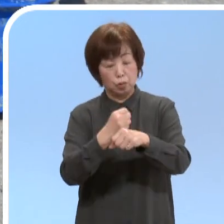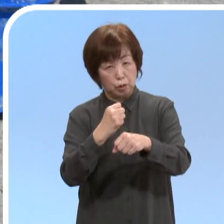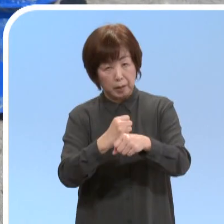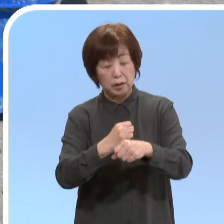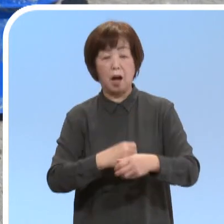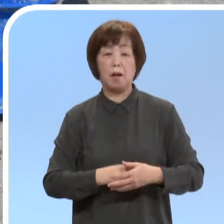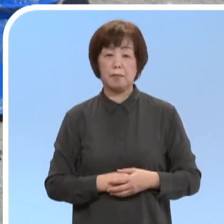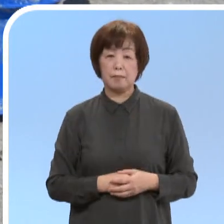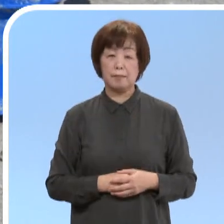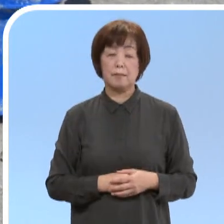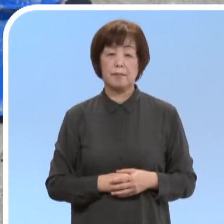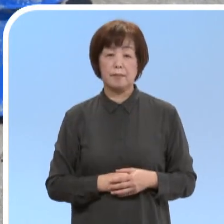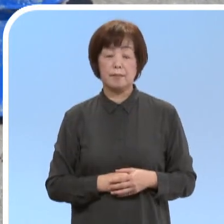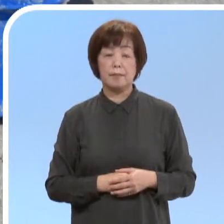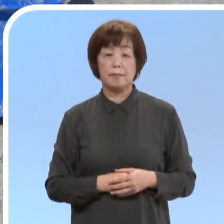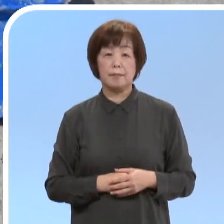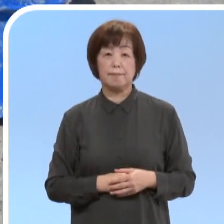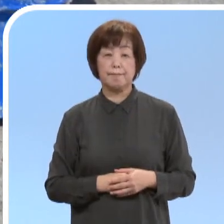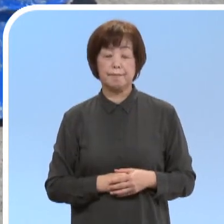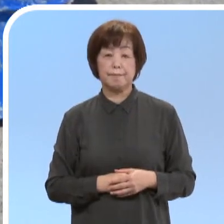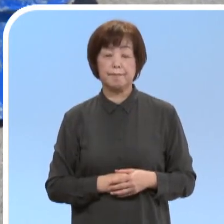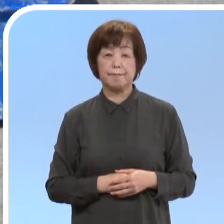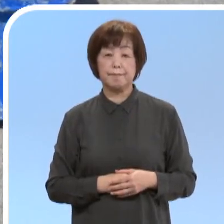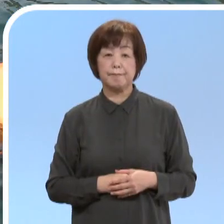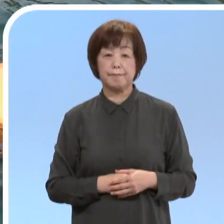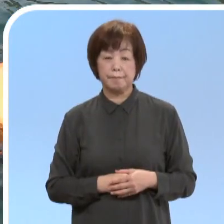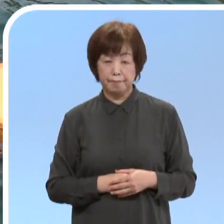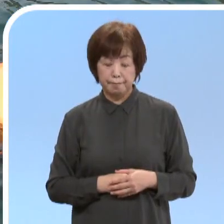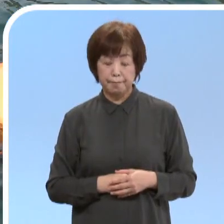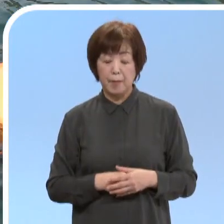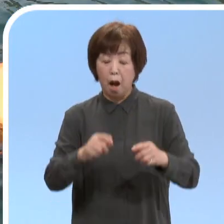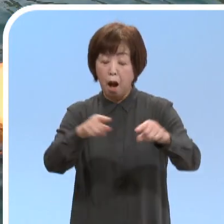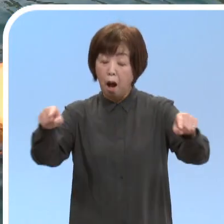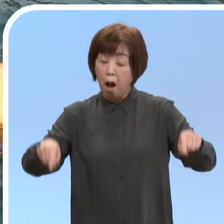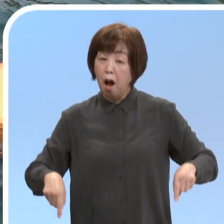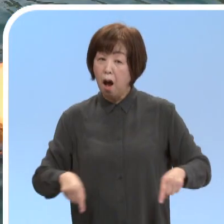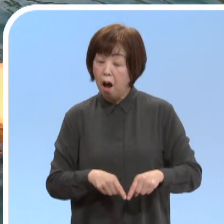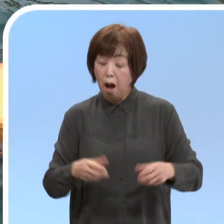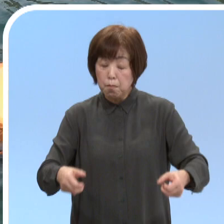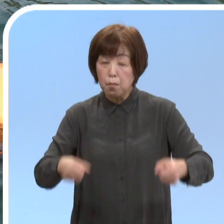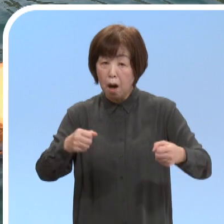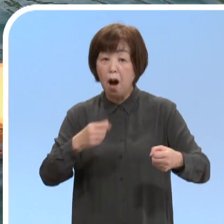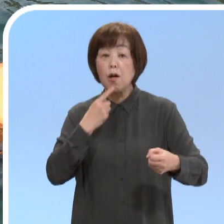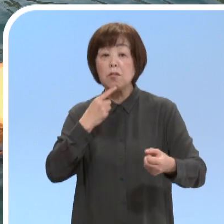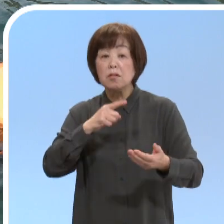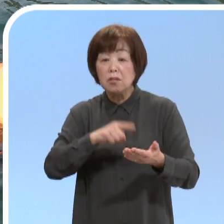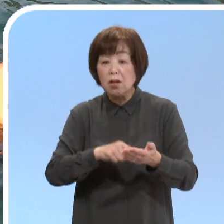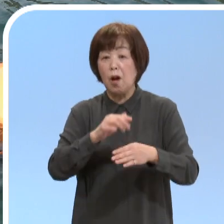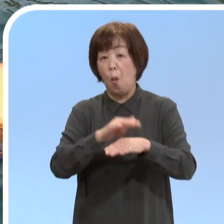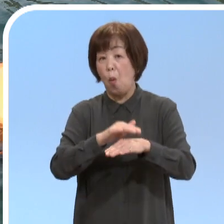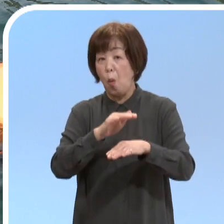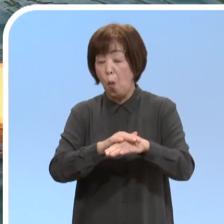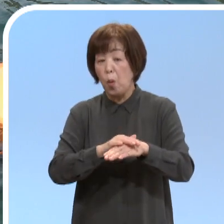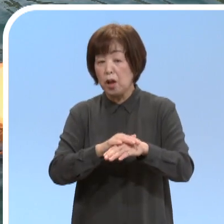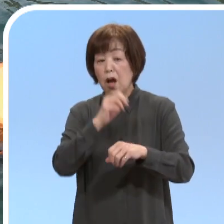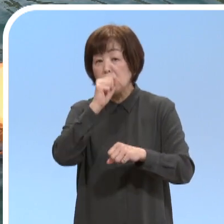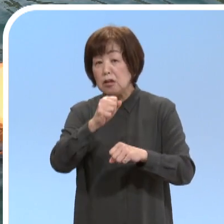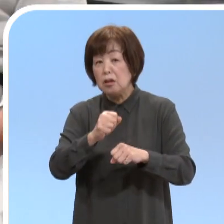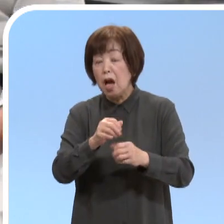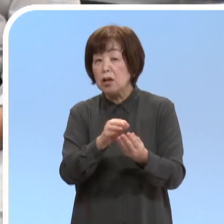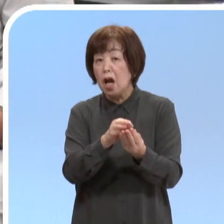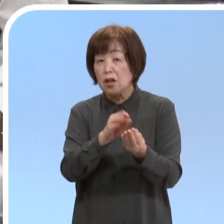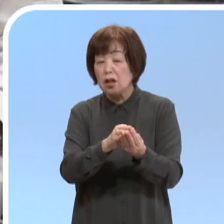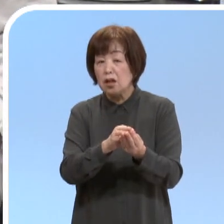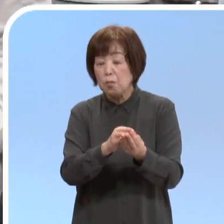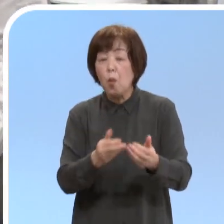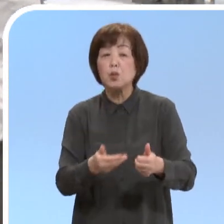そうですま非常にコンパクトなね方法でかなり高い水とっていきるんです